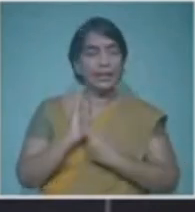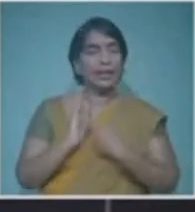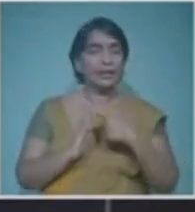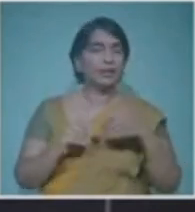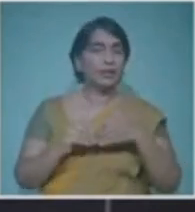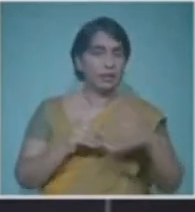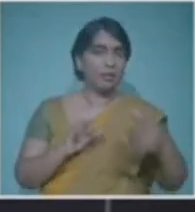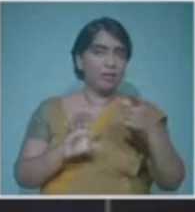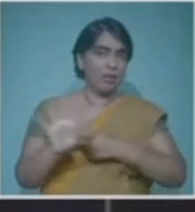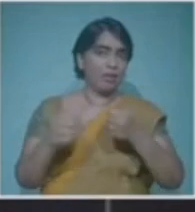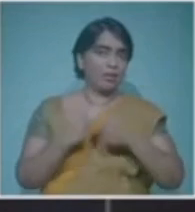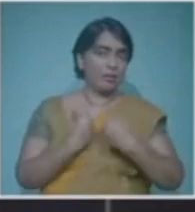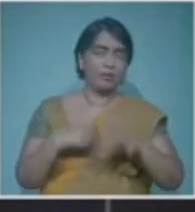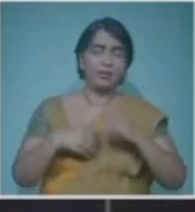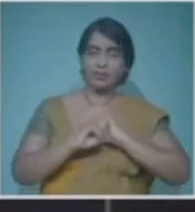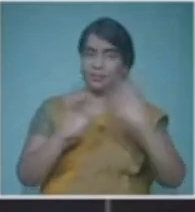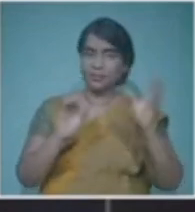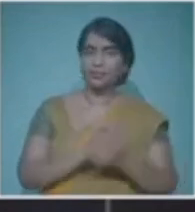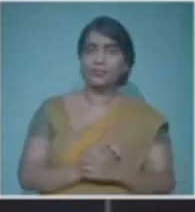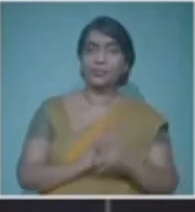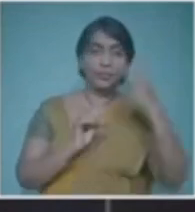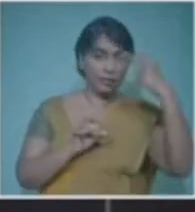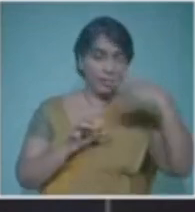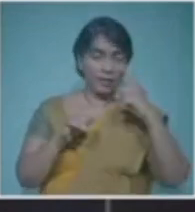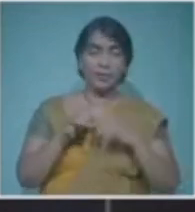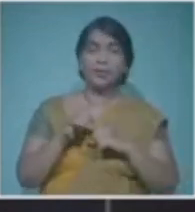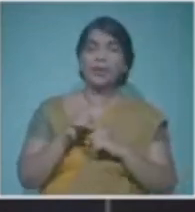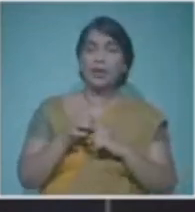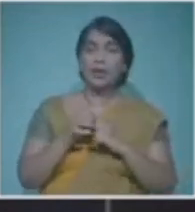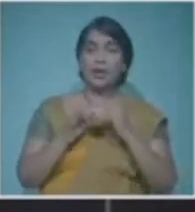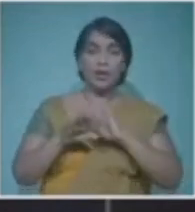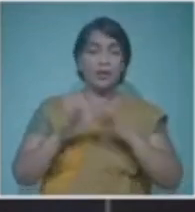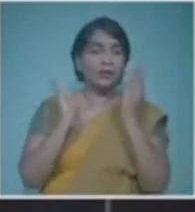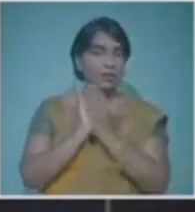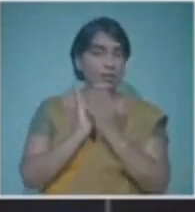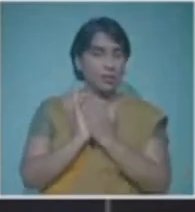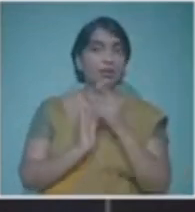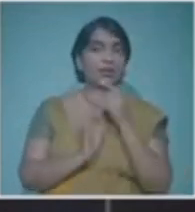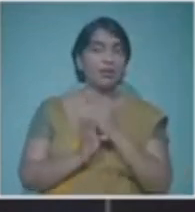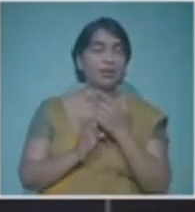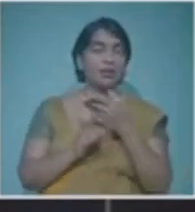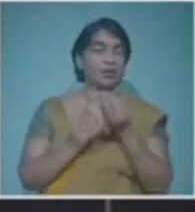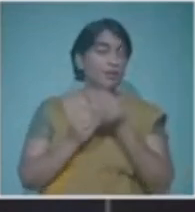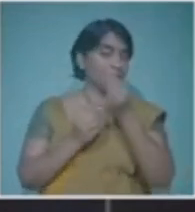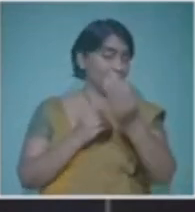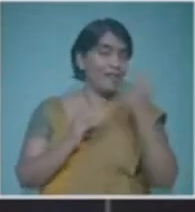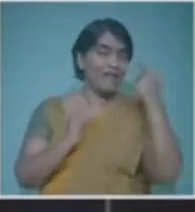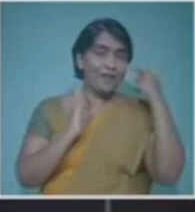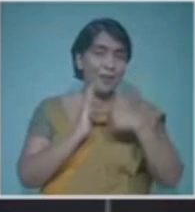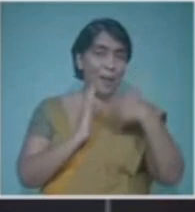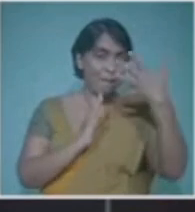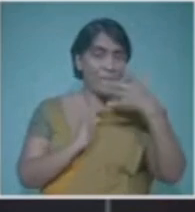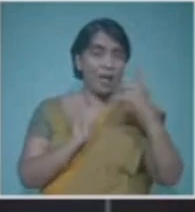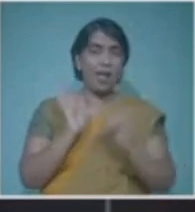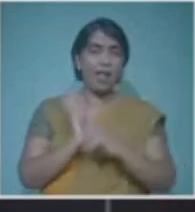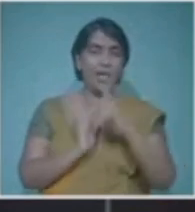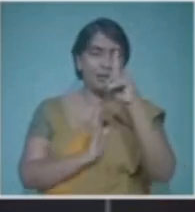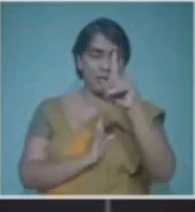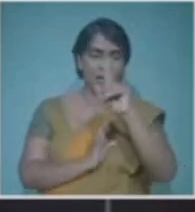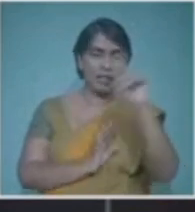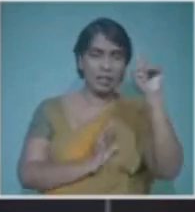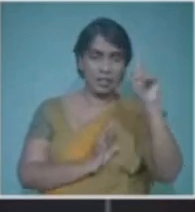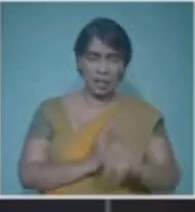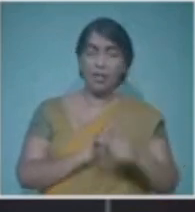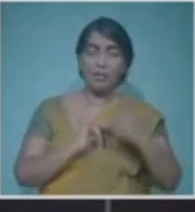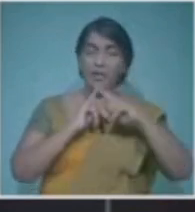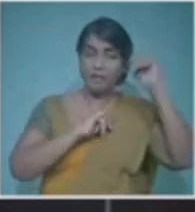මේ වර්ෂය තුල නිකුත් කරනවා දෙවැනි ප්‍රශ්නය මහපොළ මහපොළ ශිෂ්‍යත්ව ලැබෙන්නේ 110,000කට විතර